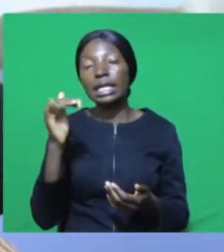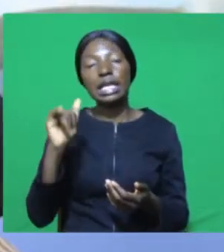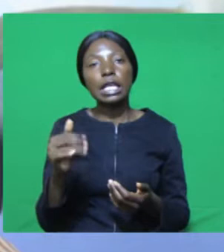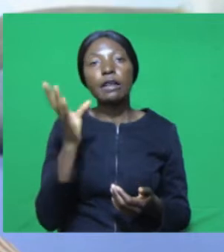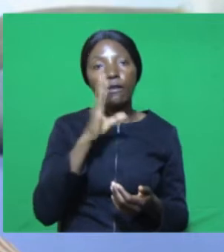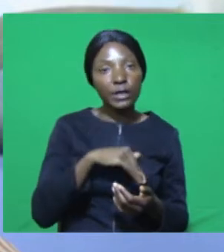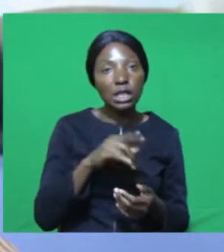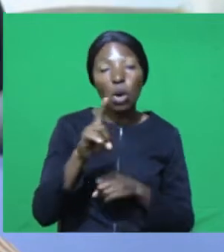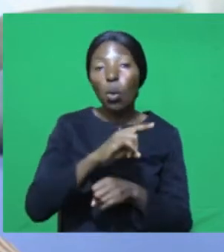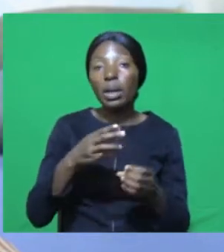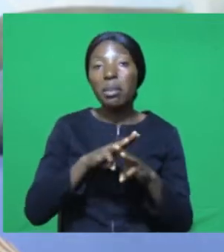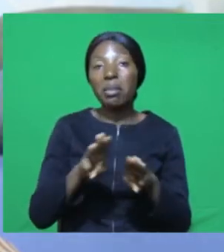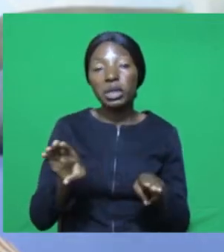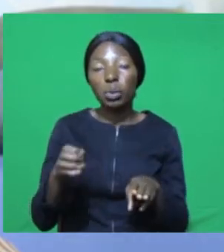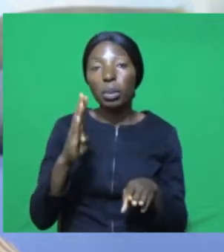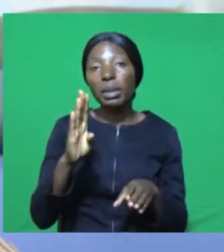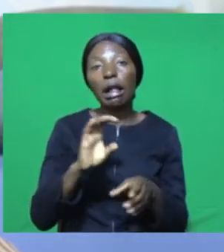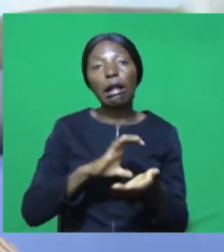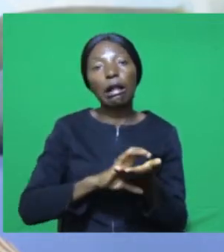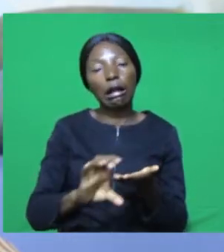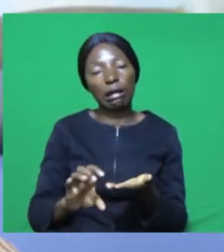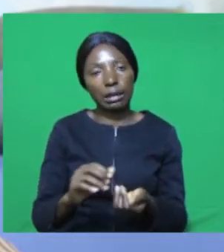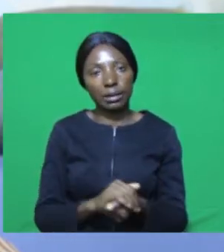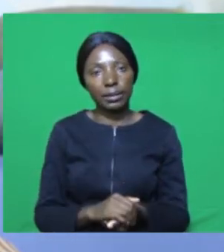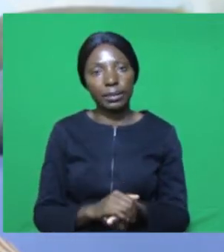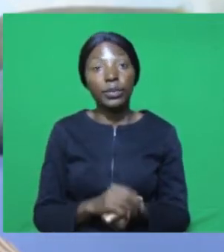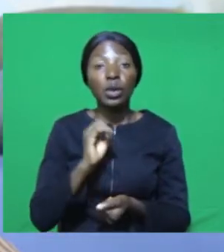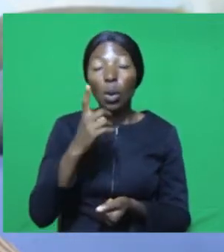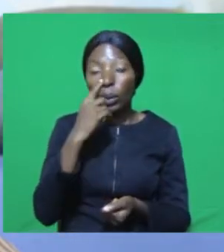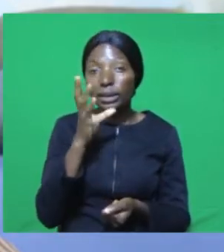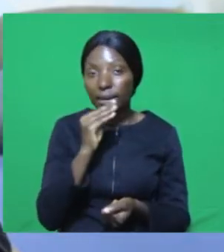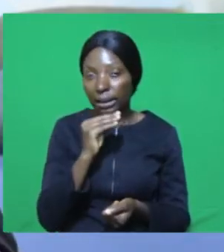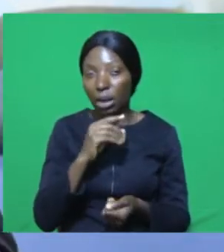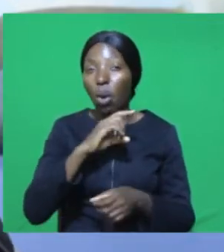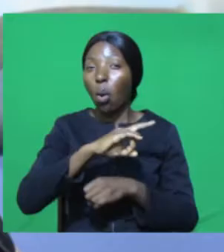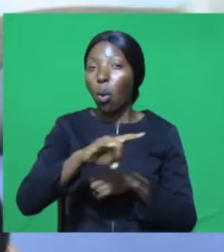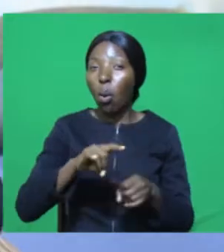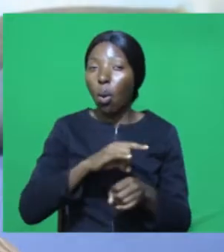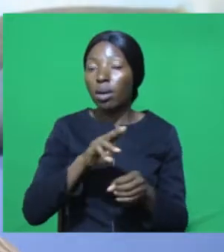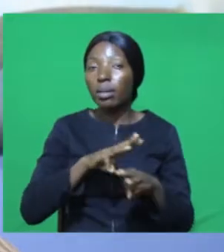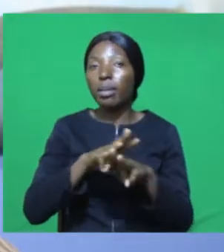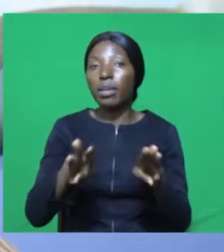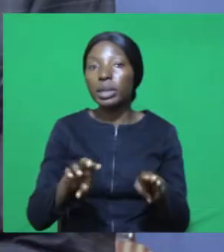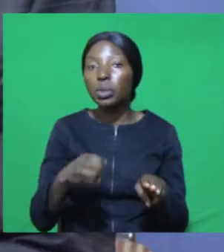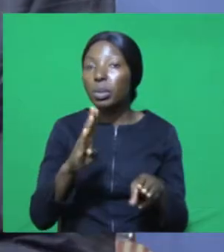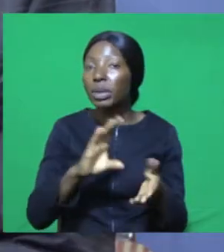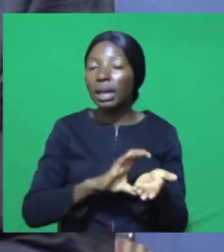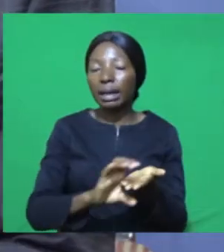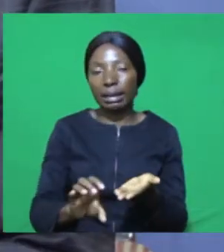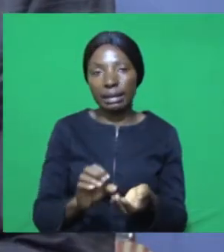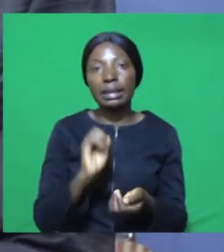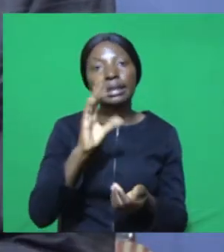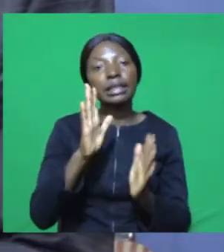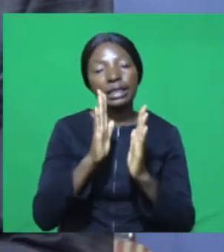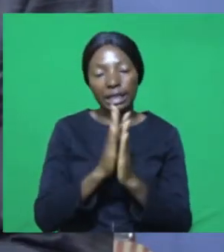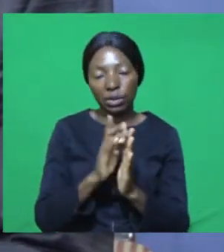2300 years nzvimbo tsvene ichacheneswa. Saka kana pakunzi nzvimbo tsvene sanctuary ichacheneswa. Sanctuary